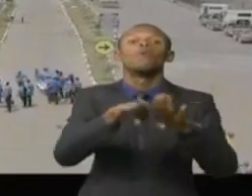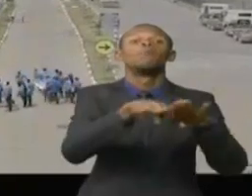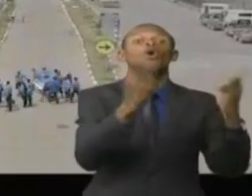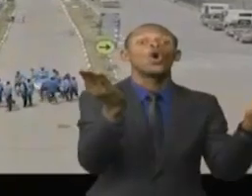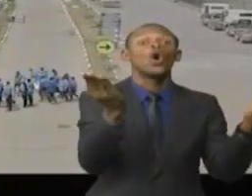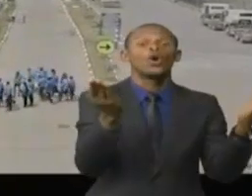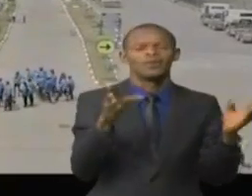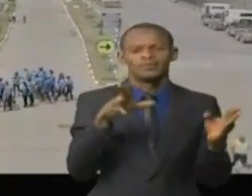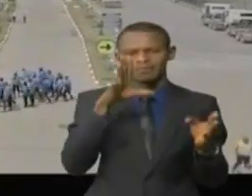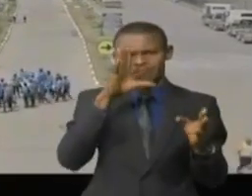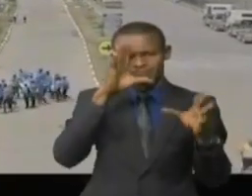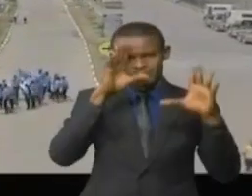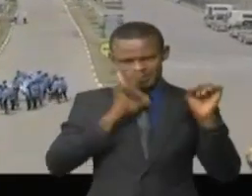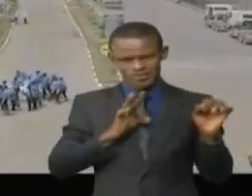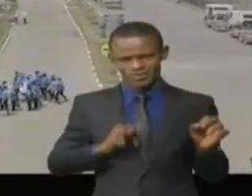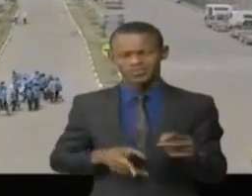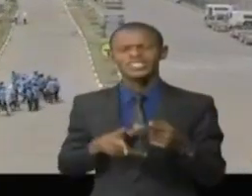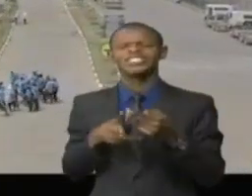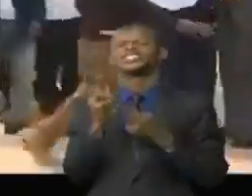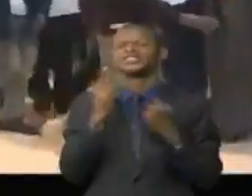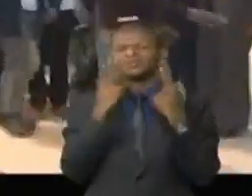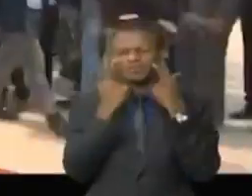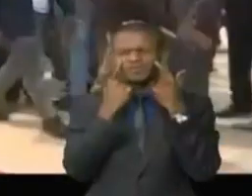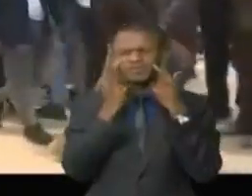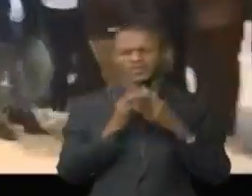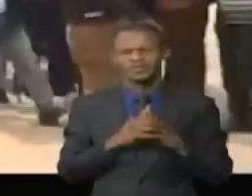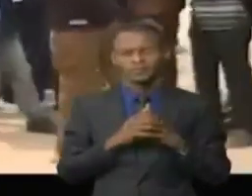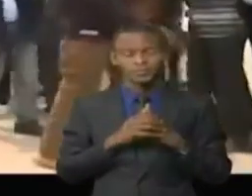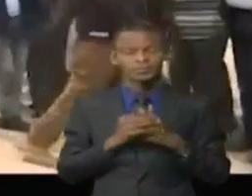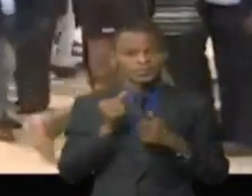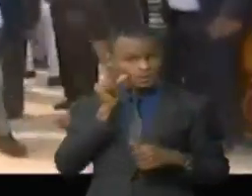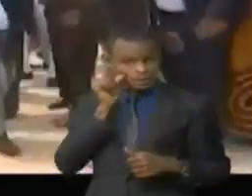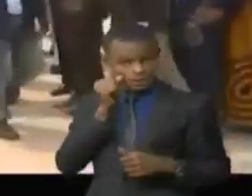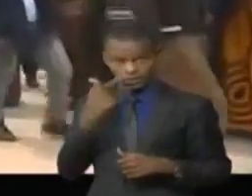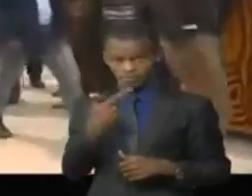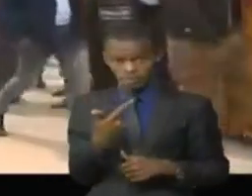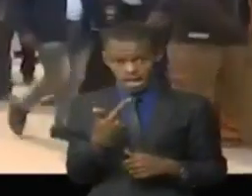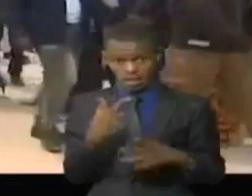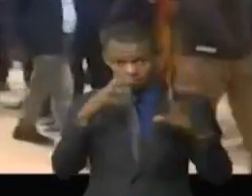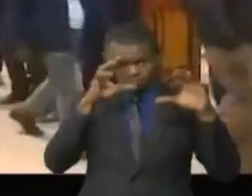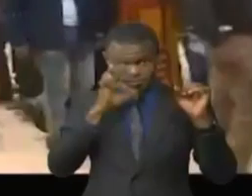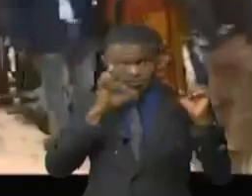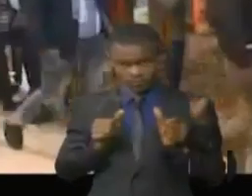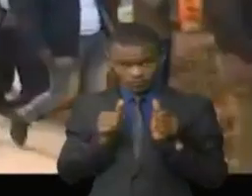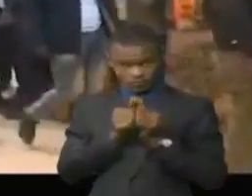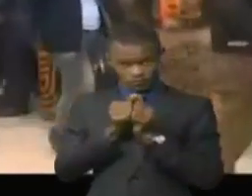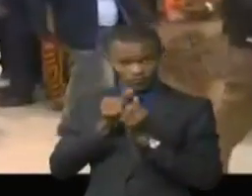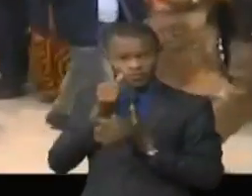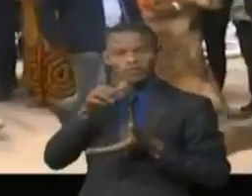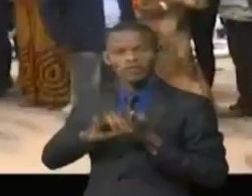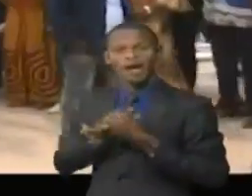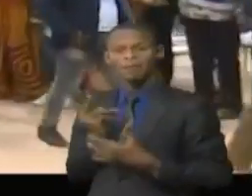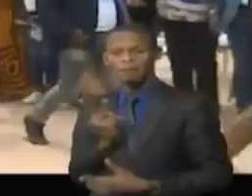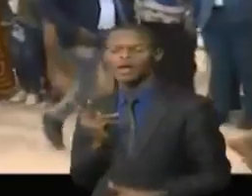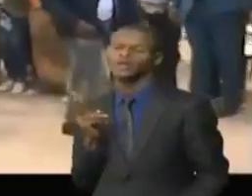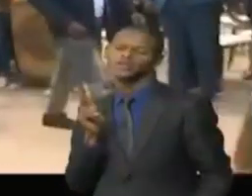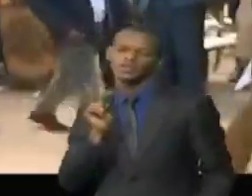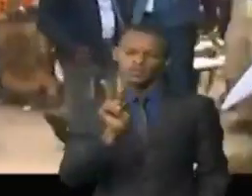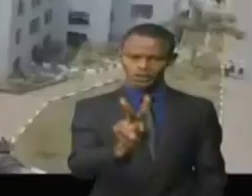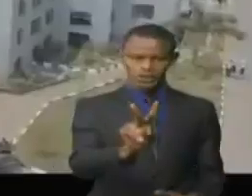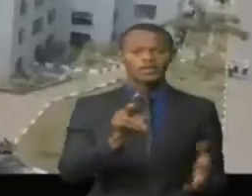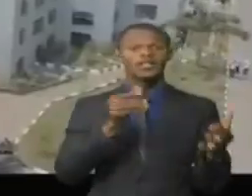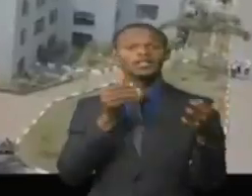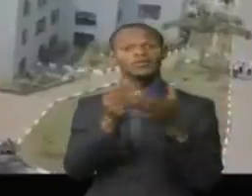Ce mardi n'était pas de tout repos pour le couple présidentiel. La série d'inauguration de la Toga a concerné ces jours